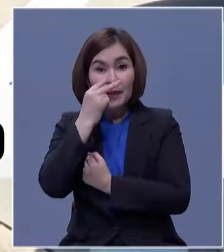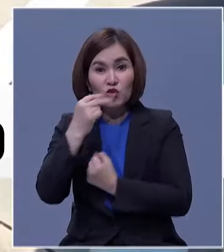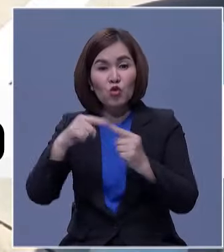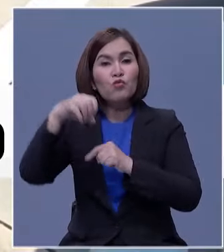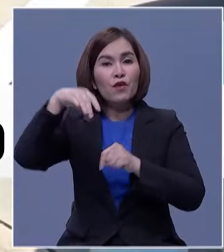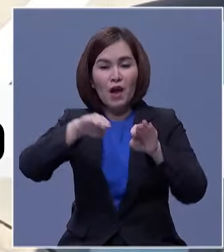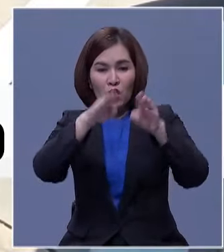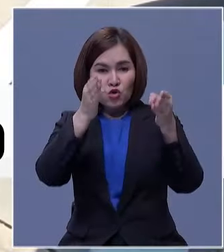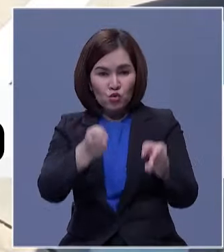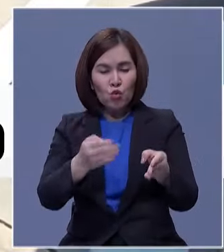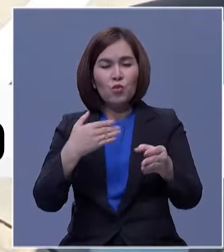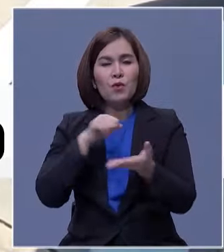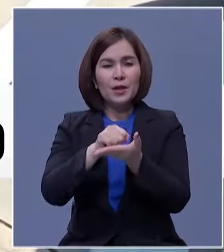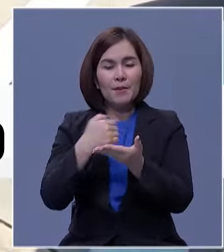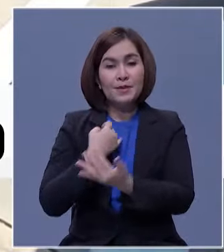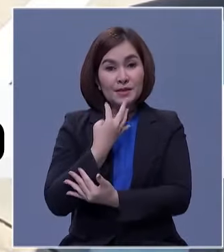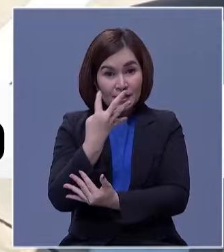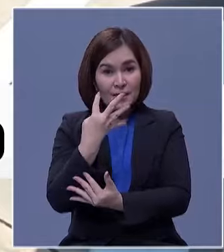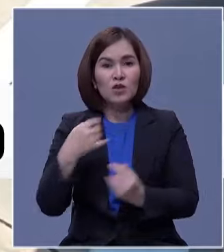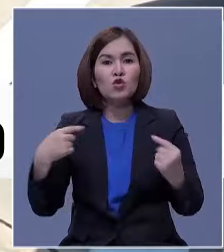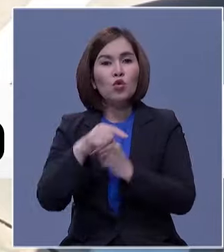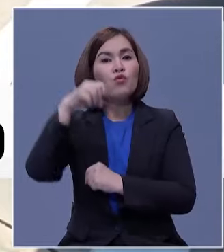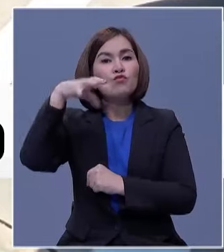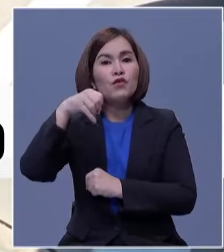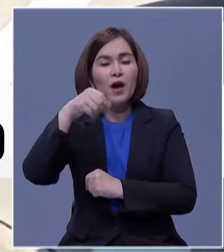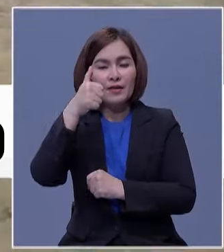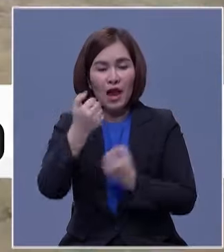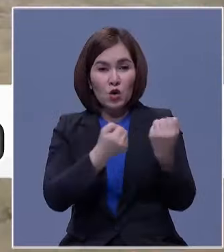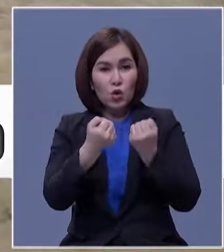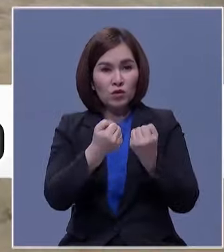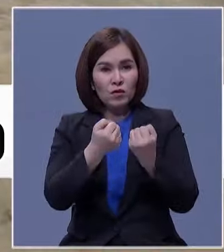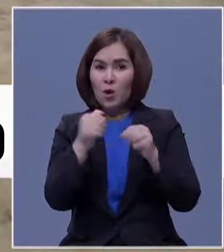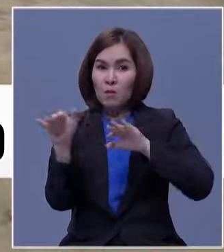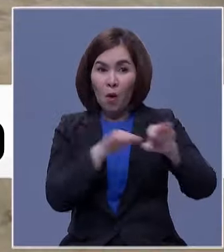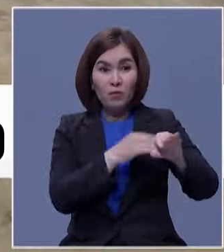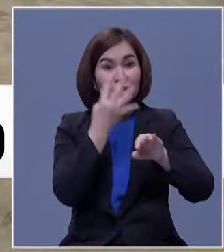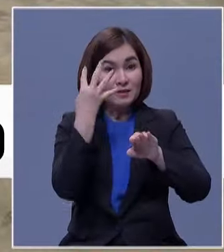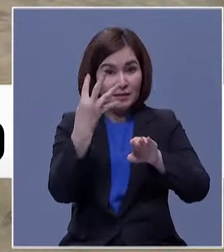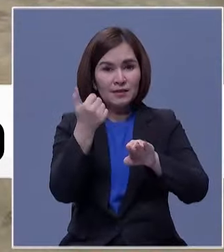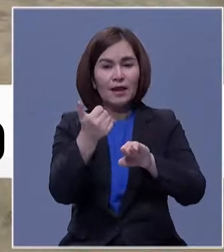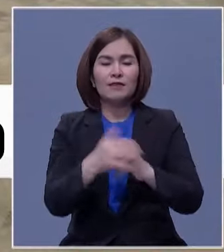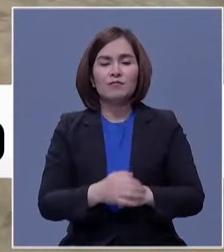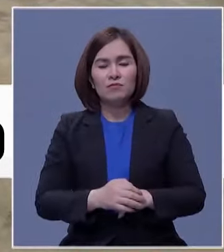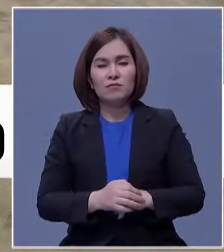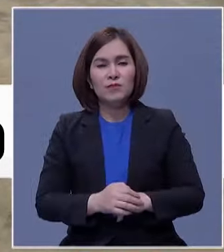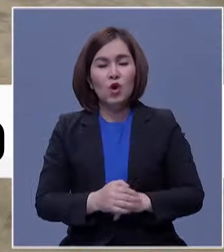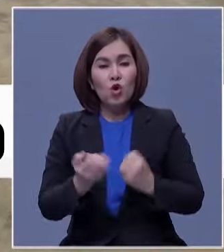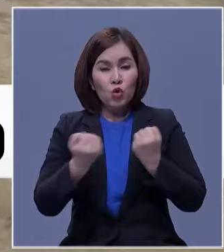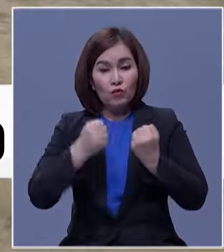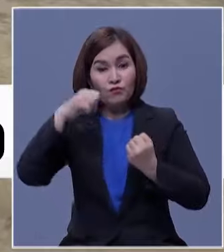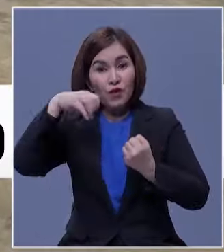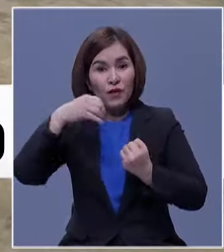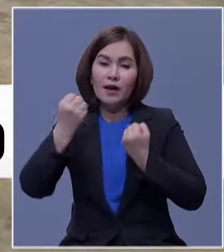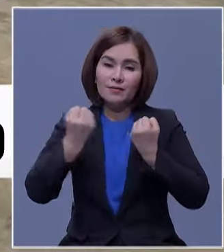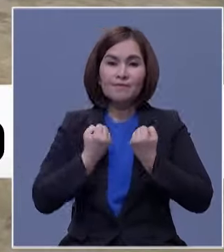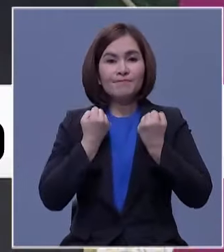ชาร์จ 4ตู้นะครับสามารถแยกจ่ายกระแสไฟฟ้าให้กับรถยนต์ได้ทีเดียว 4คันโดยผู้ที่ใช้รถยนต์ไฟฟ้าแต่ละ